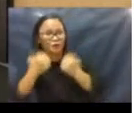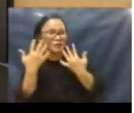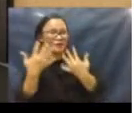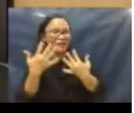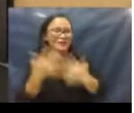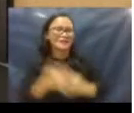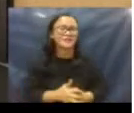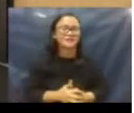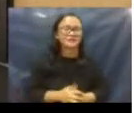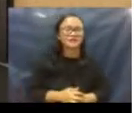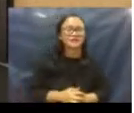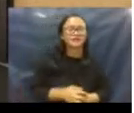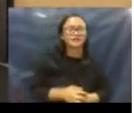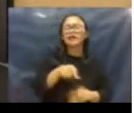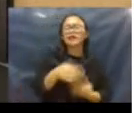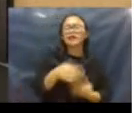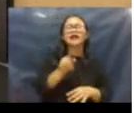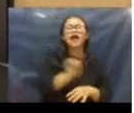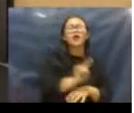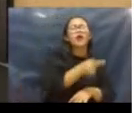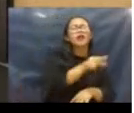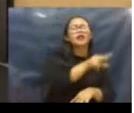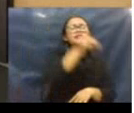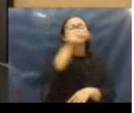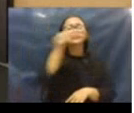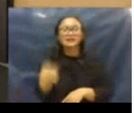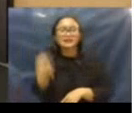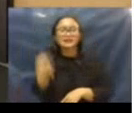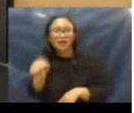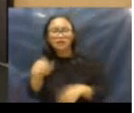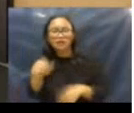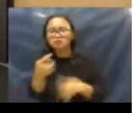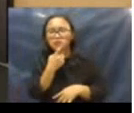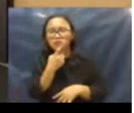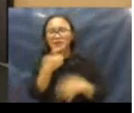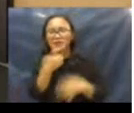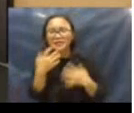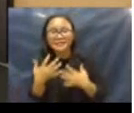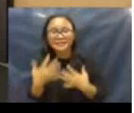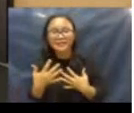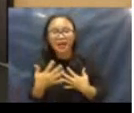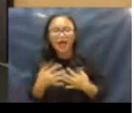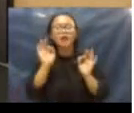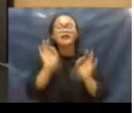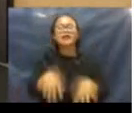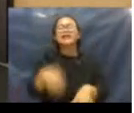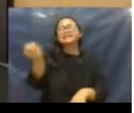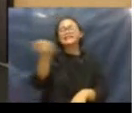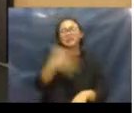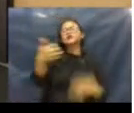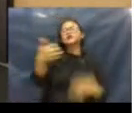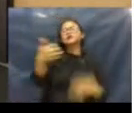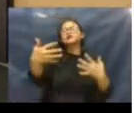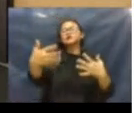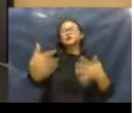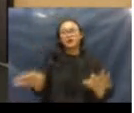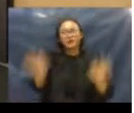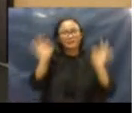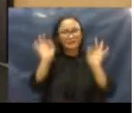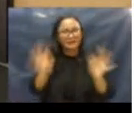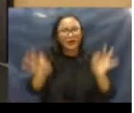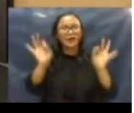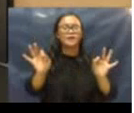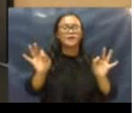yang sedang kita lakukan dari awal sampai saat ini adalah kita sedang. Oh, sudah ada pemenangnya. Baiklah, ternyata saya